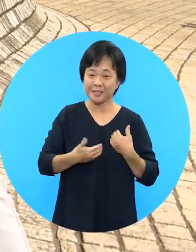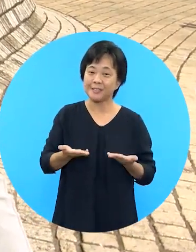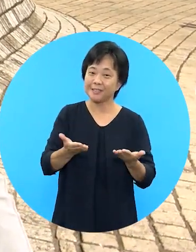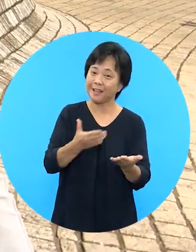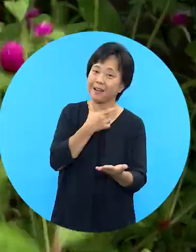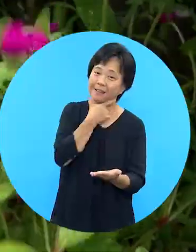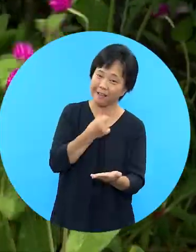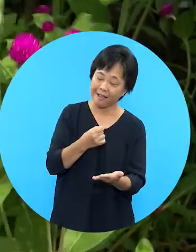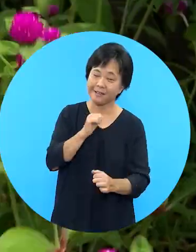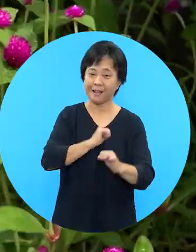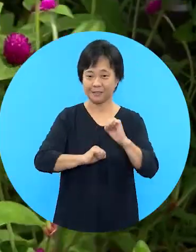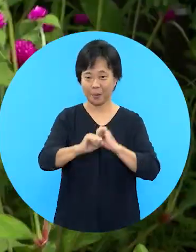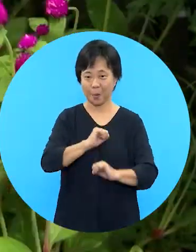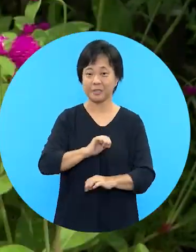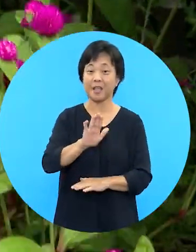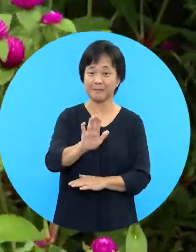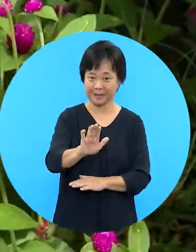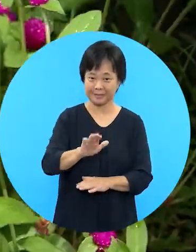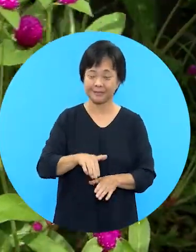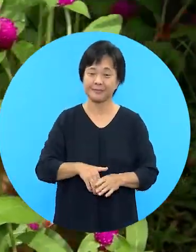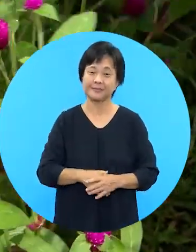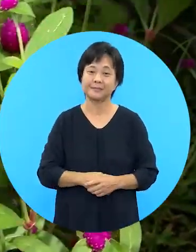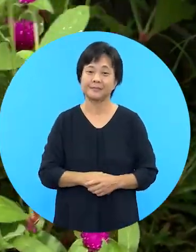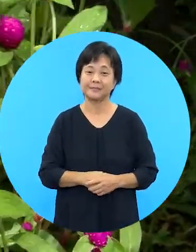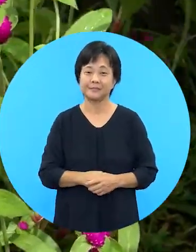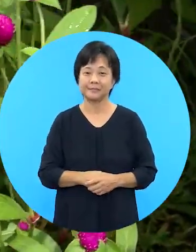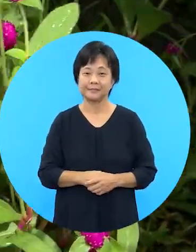と活動しています。